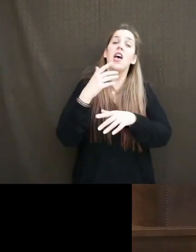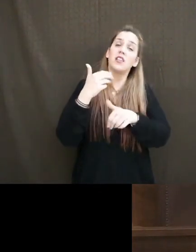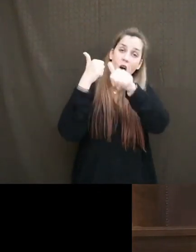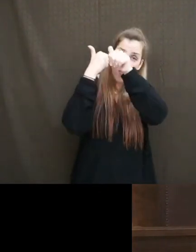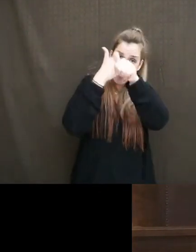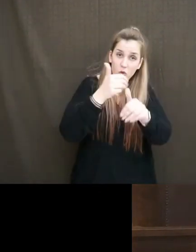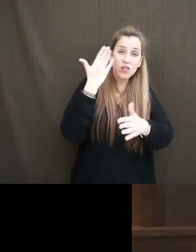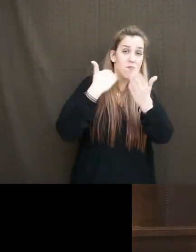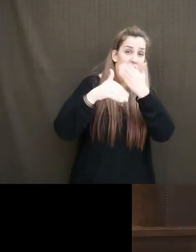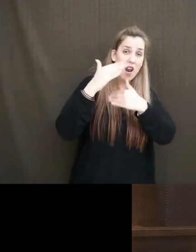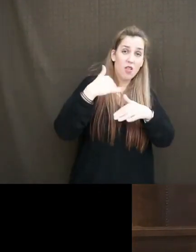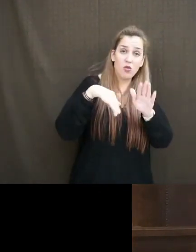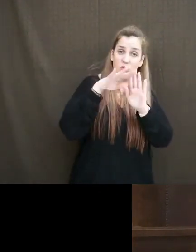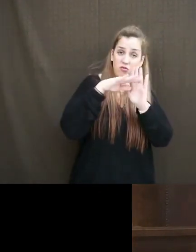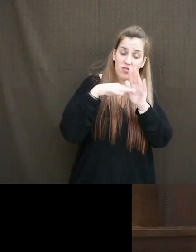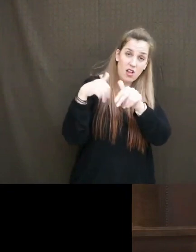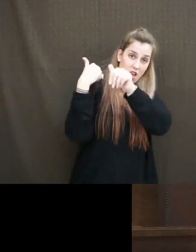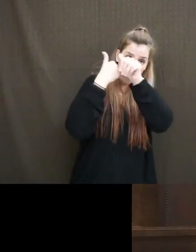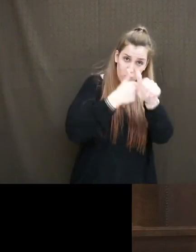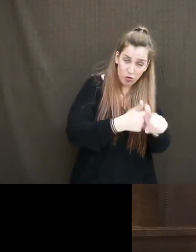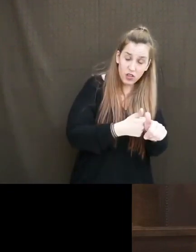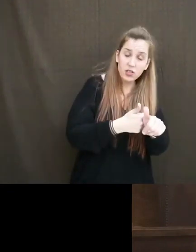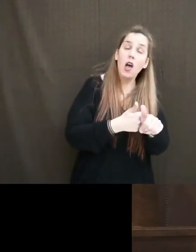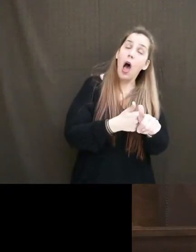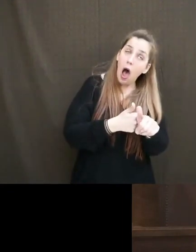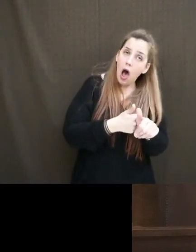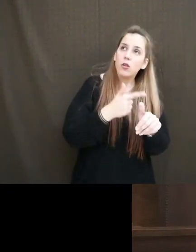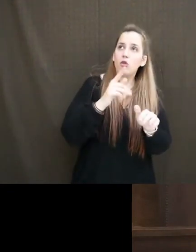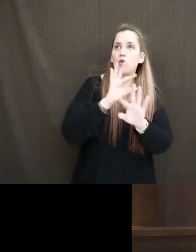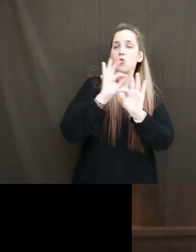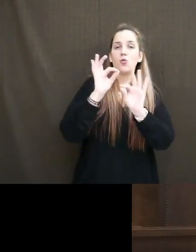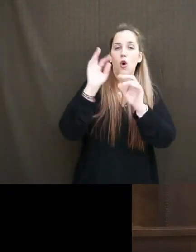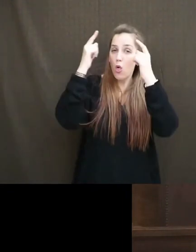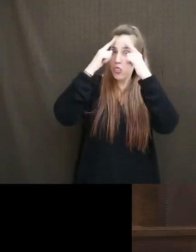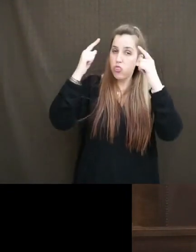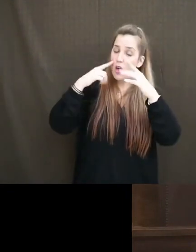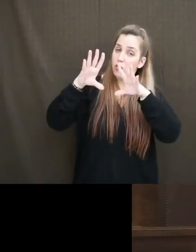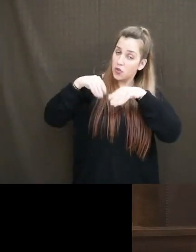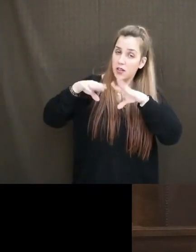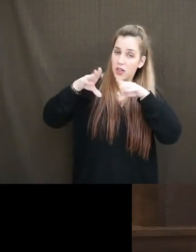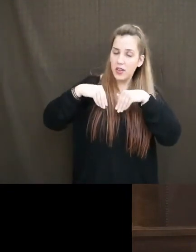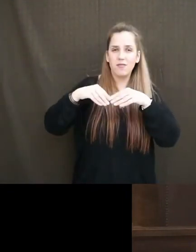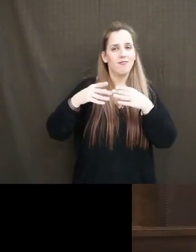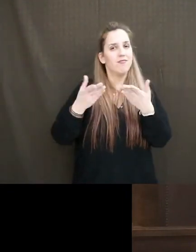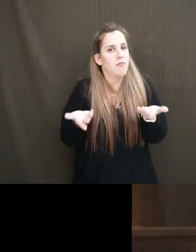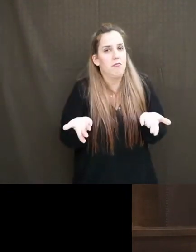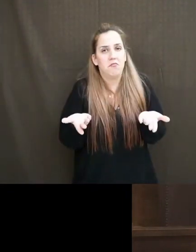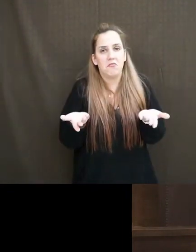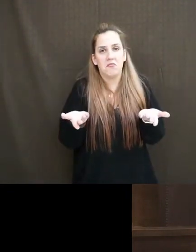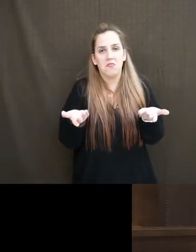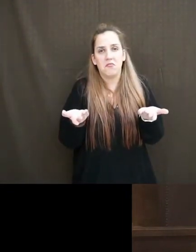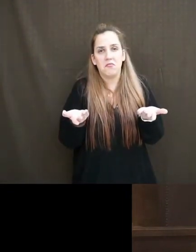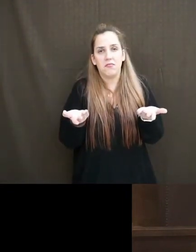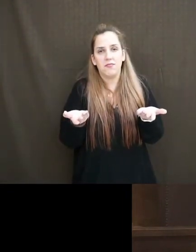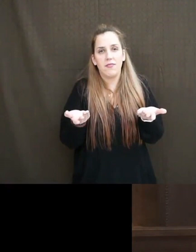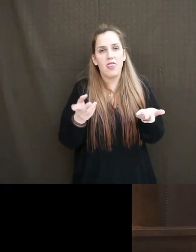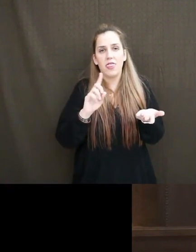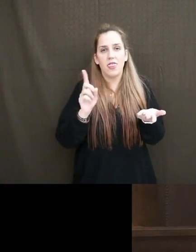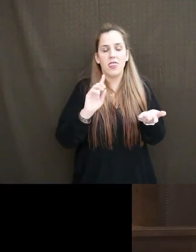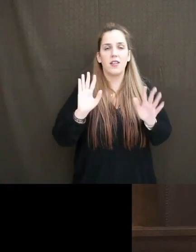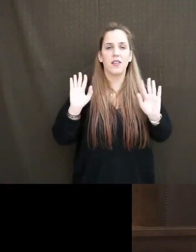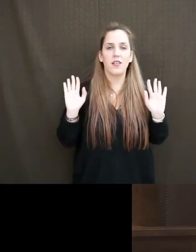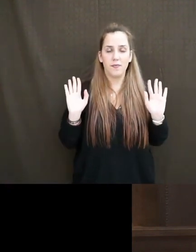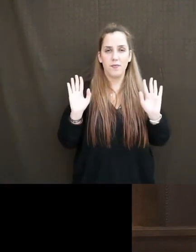υποκριτής. Γιατί μπορεί με το στόμα μου να λέω ότι λατρεύω το Θεό, στην πραγματικότητα βρίσκομαι μακριά του.